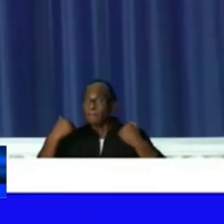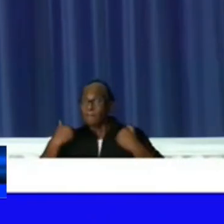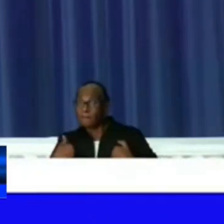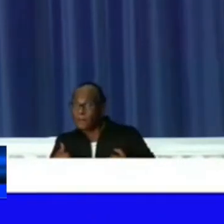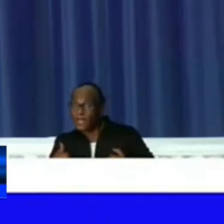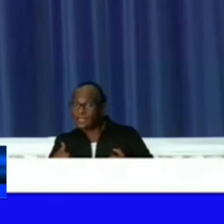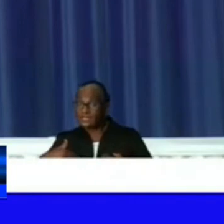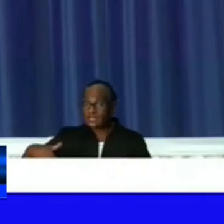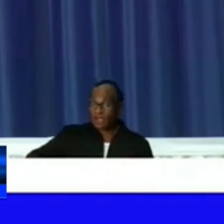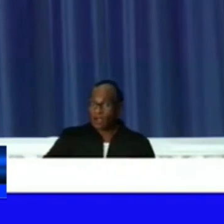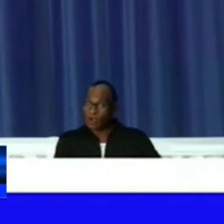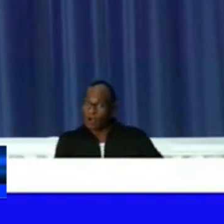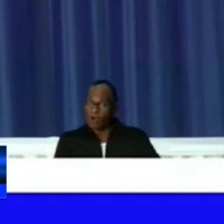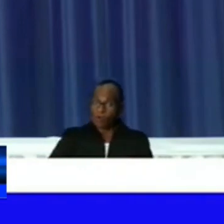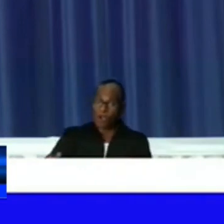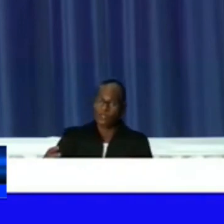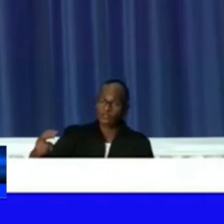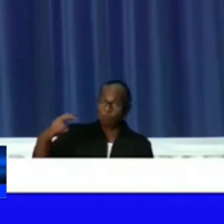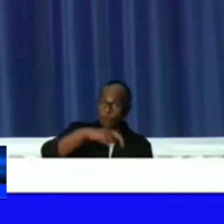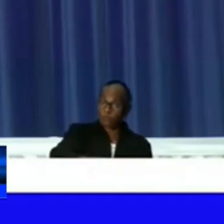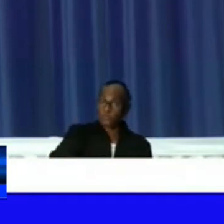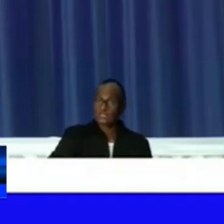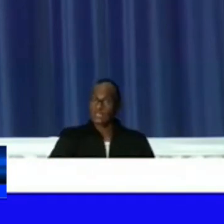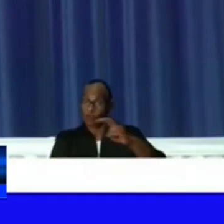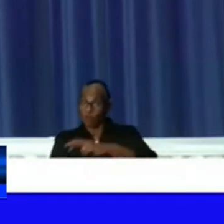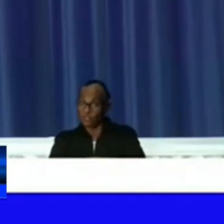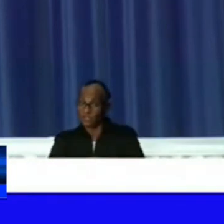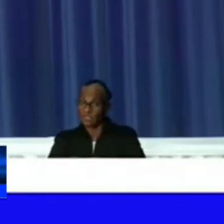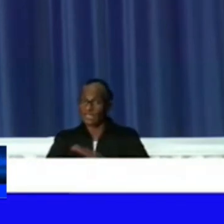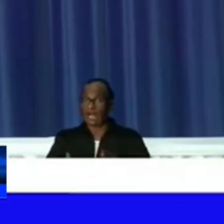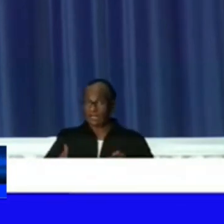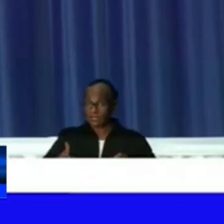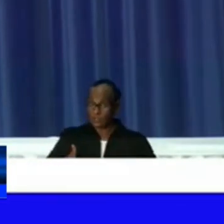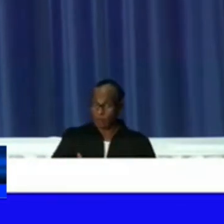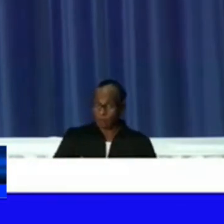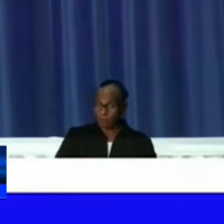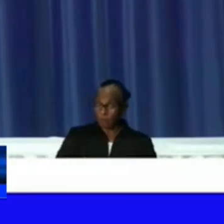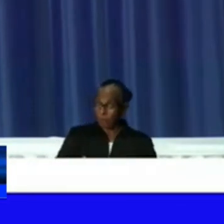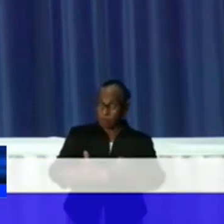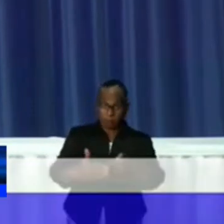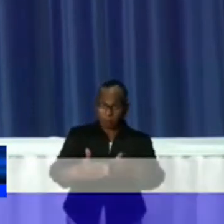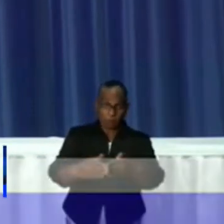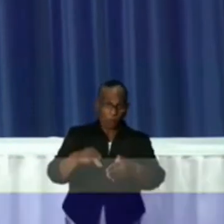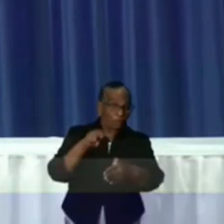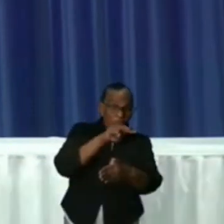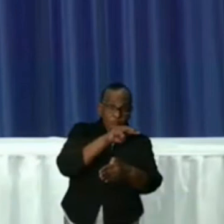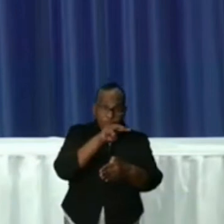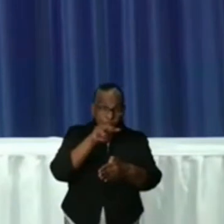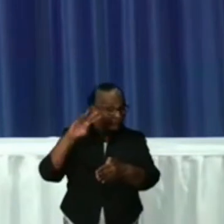van die waterweg om over te steken op momenten waarop de patrouilleboten niet daar zijn.